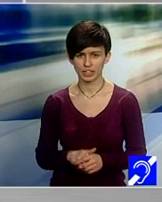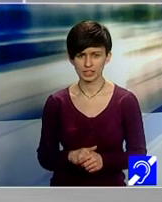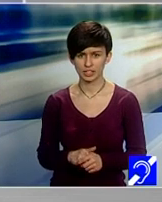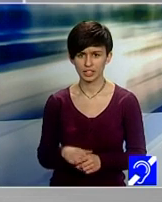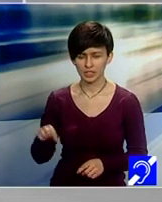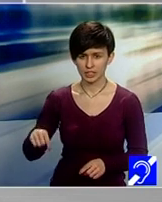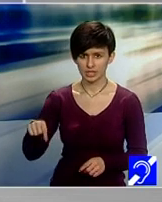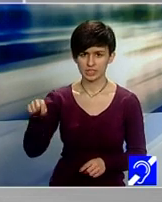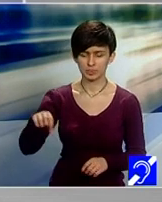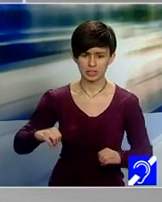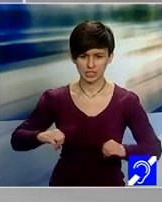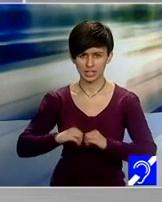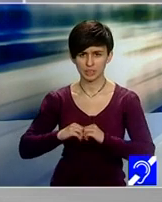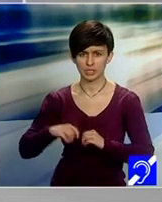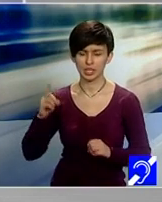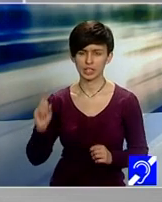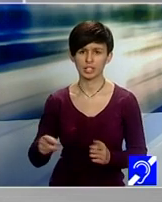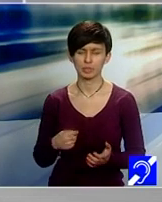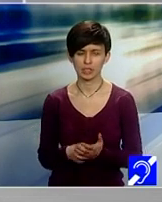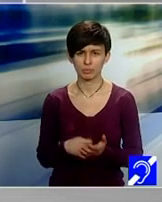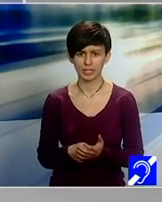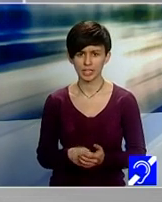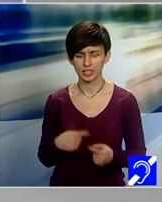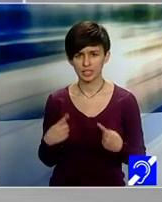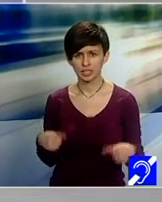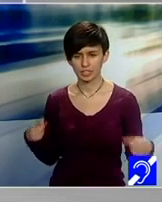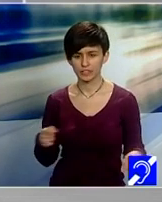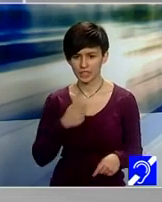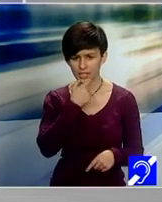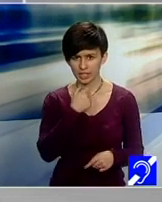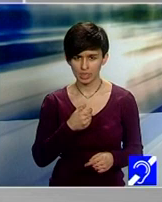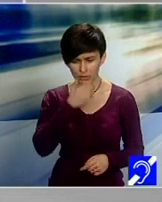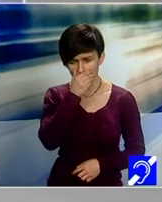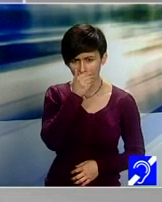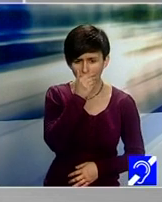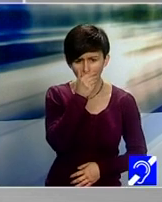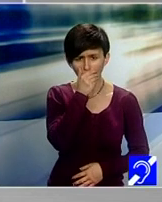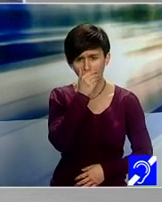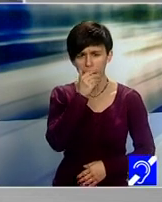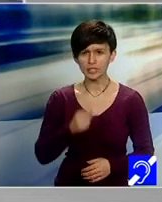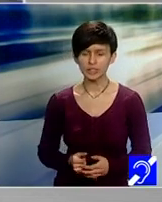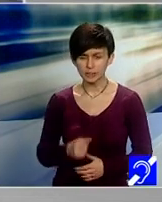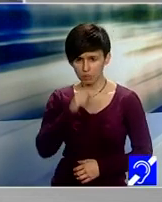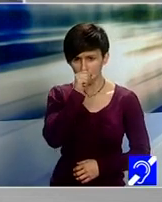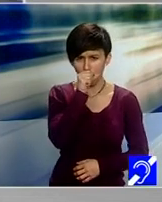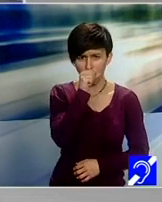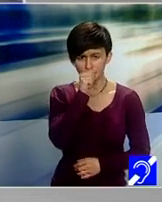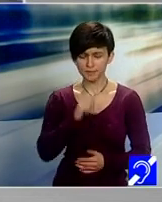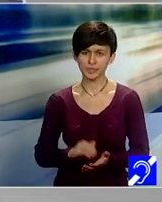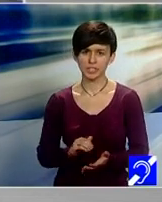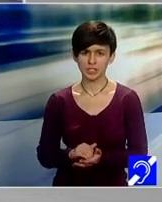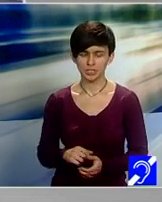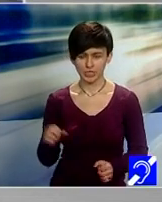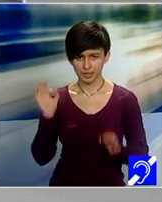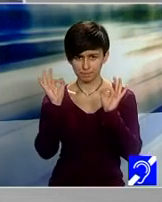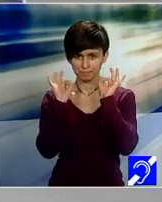hibride care trebuie cumpărate an de an, care necesită folosirea de chimicale. Care este motivația pentru care